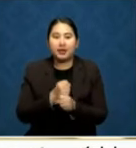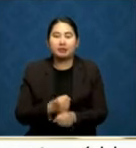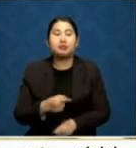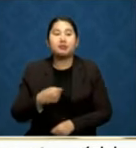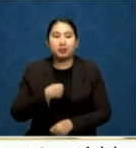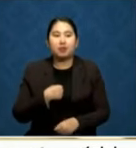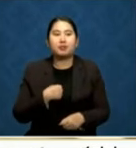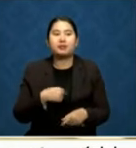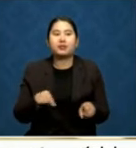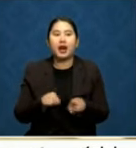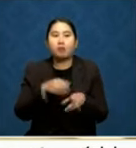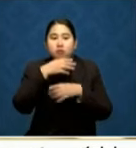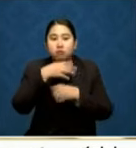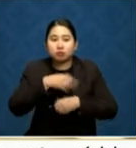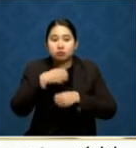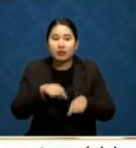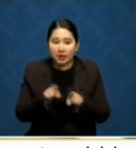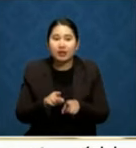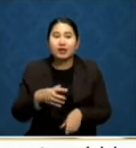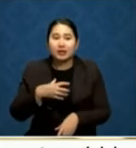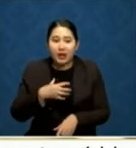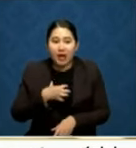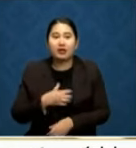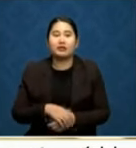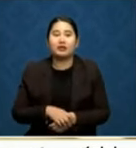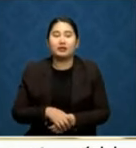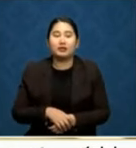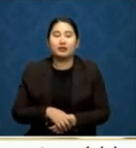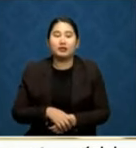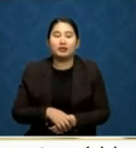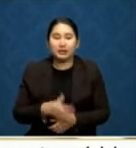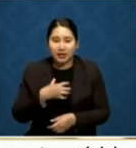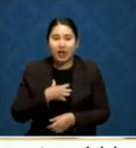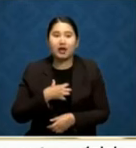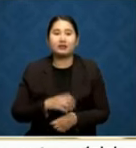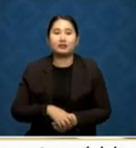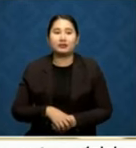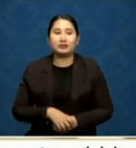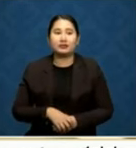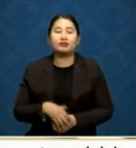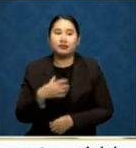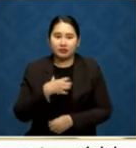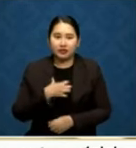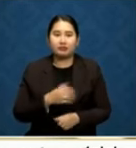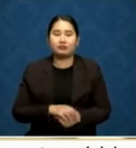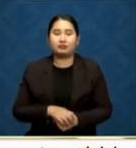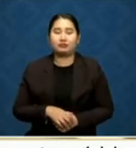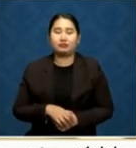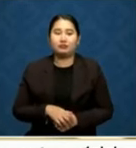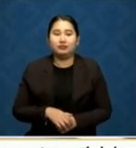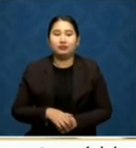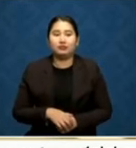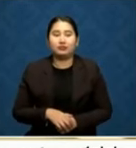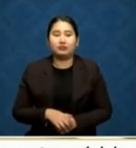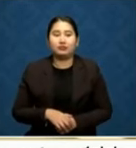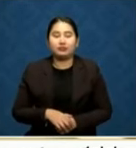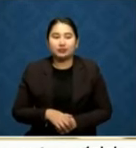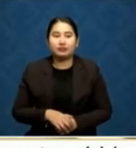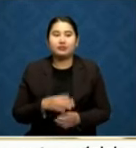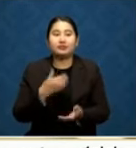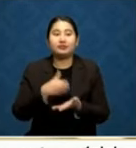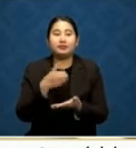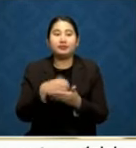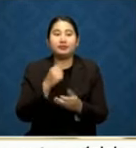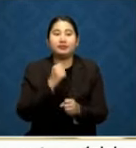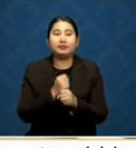ผมม dirag, เวาเมื่อจะได้โดยสารท่บาท cours Philippirmsนี่คอการทำง